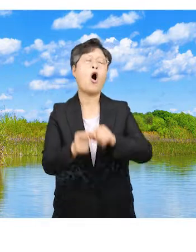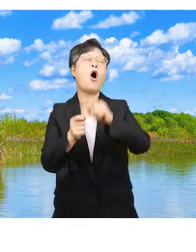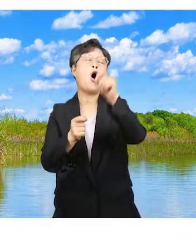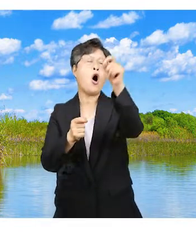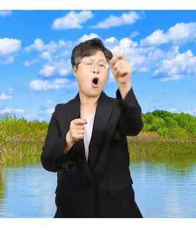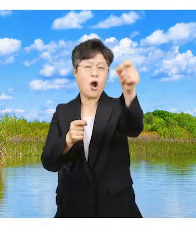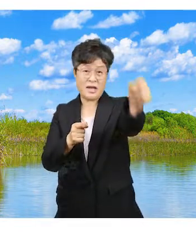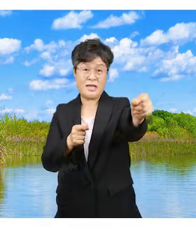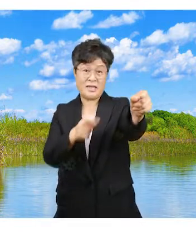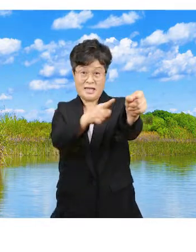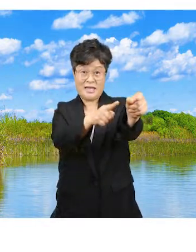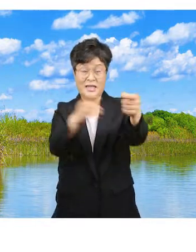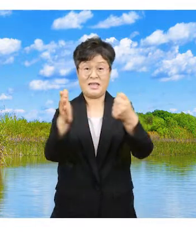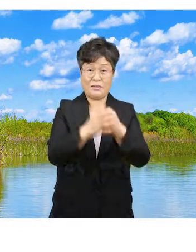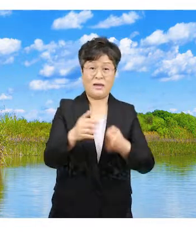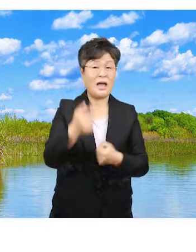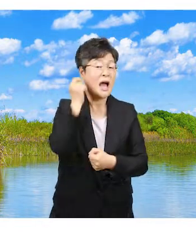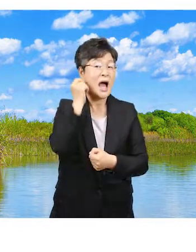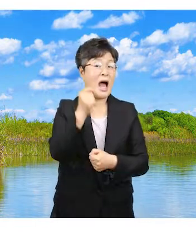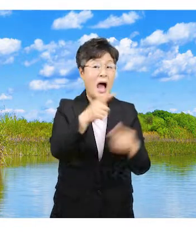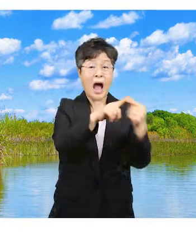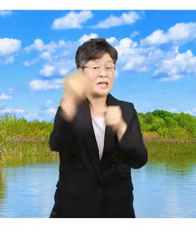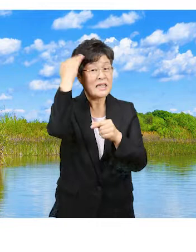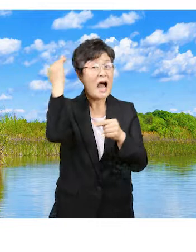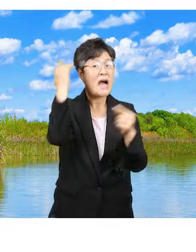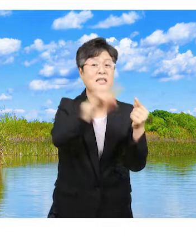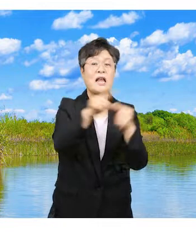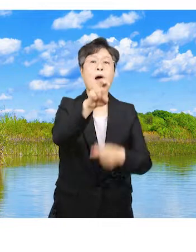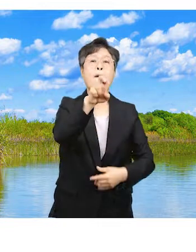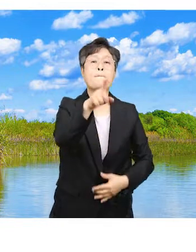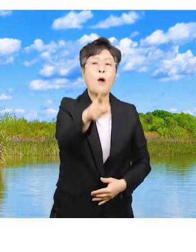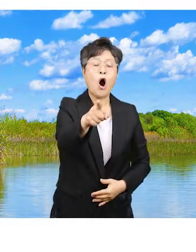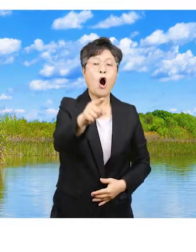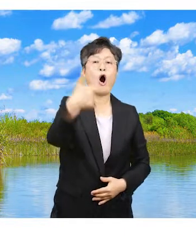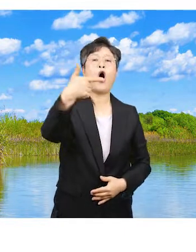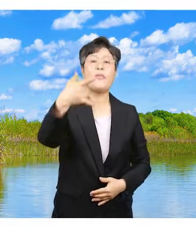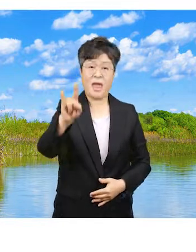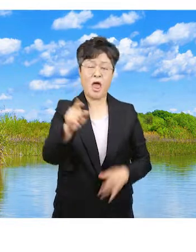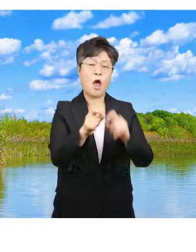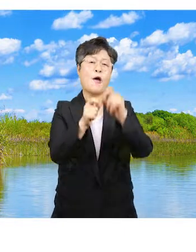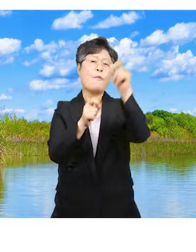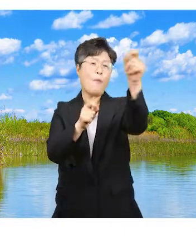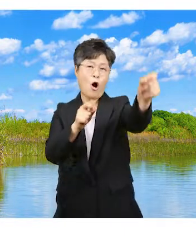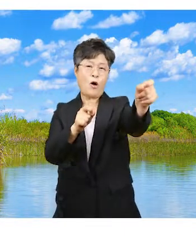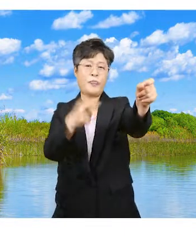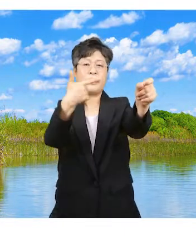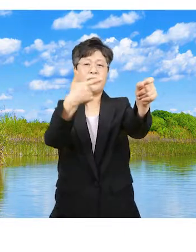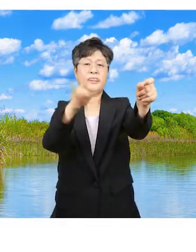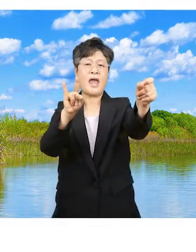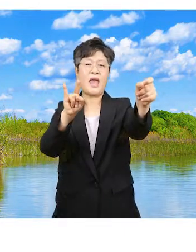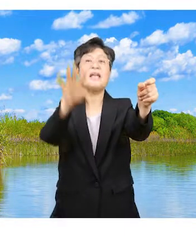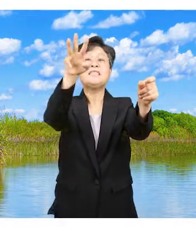해서 옛 사람들, 우리 순 한글로 먼해, 멀리 나가는 천이다, 먼하천, 먼해